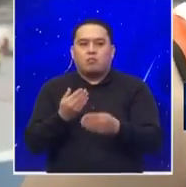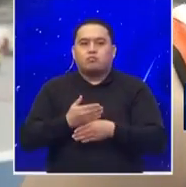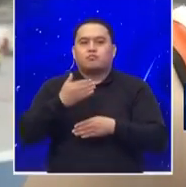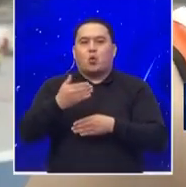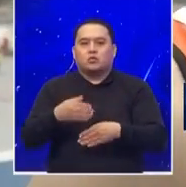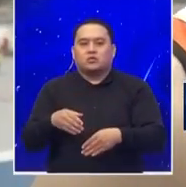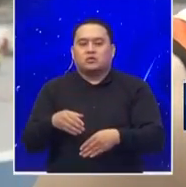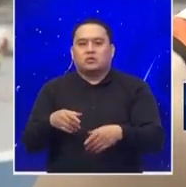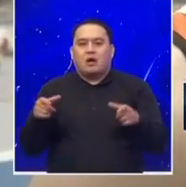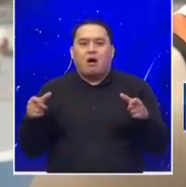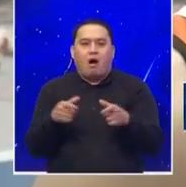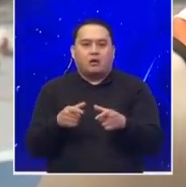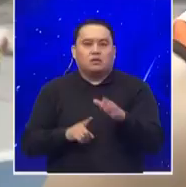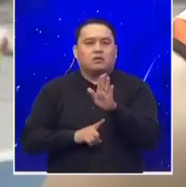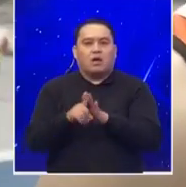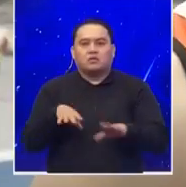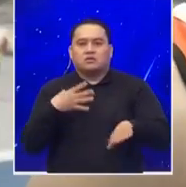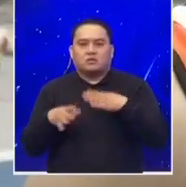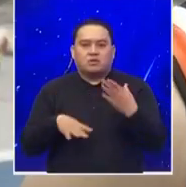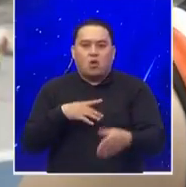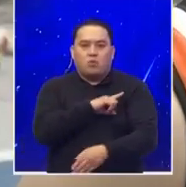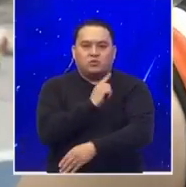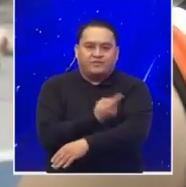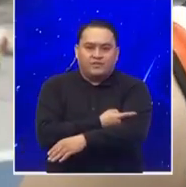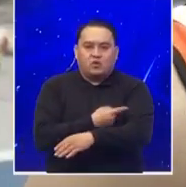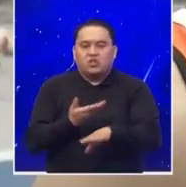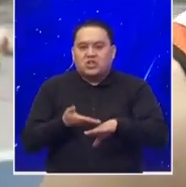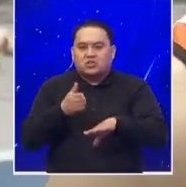мы сразу же начали тренироваться, хоть нам было